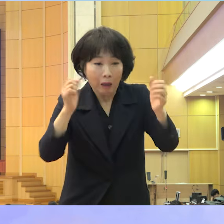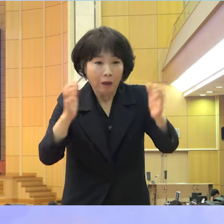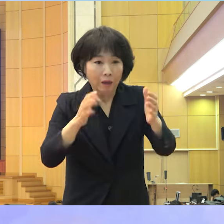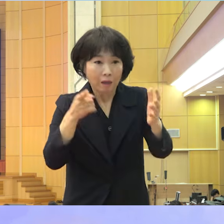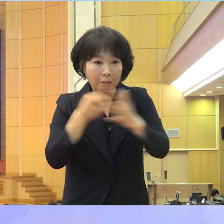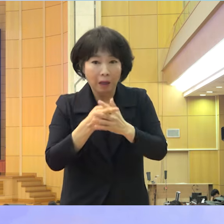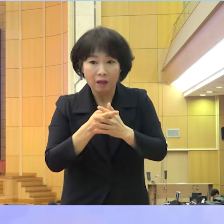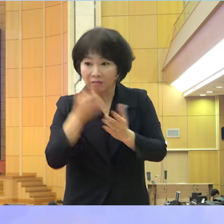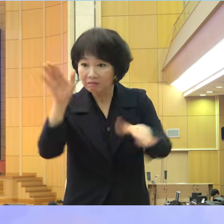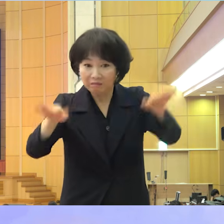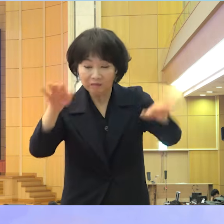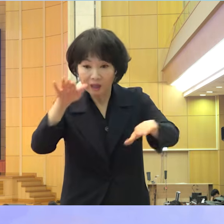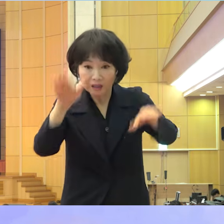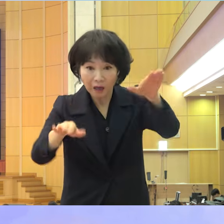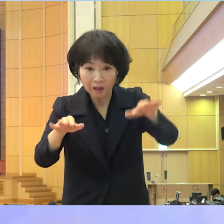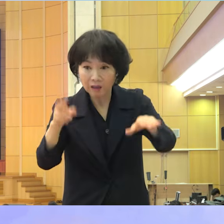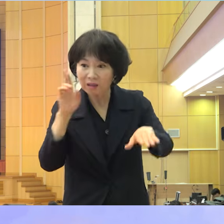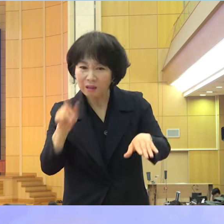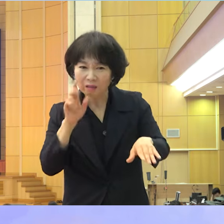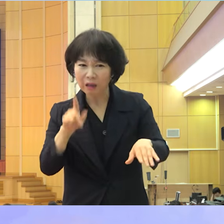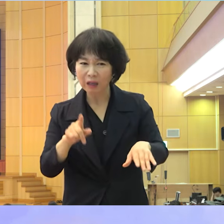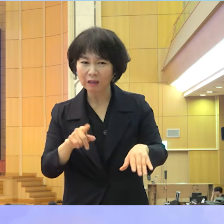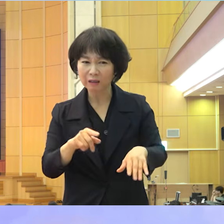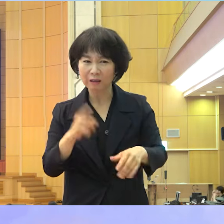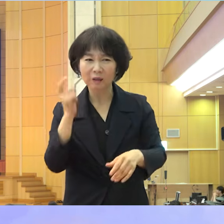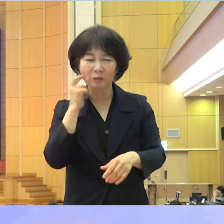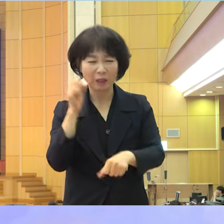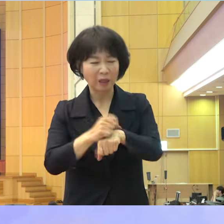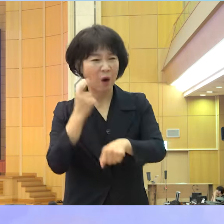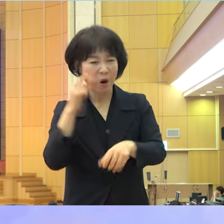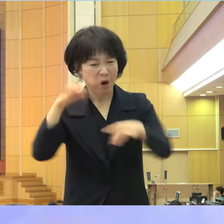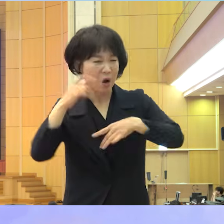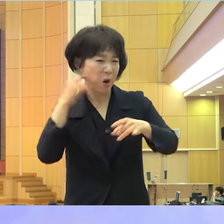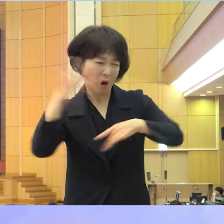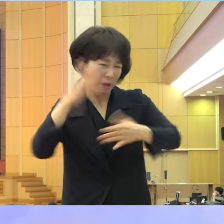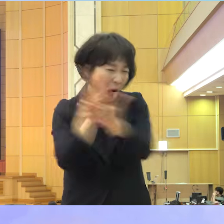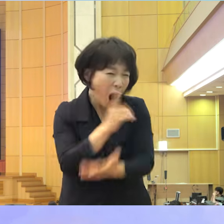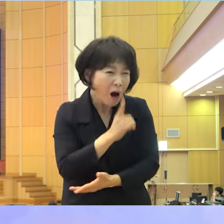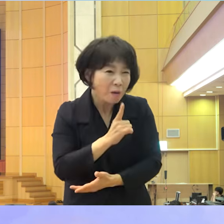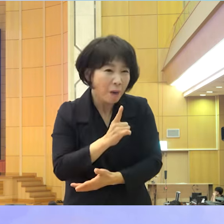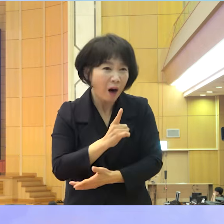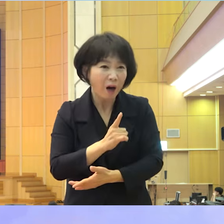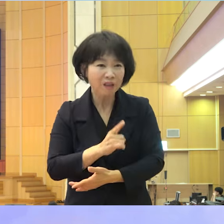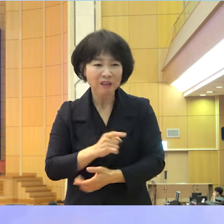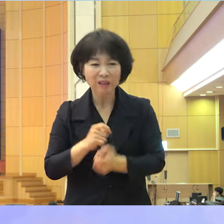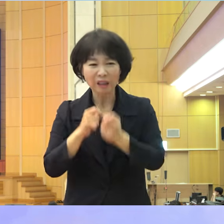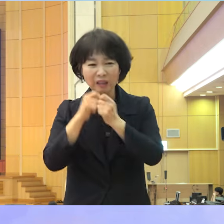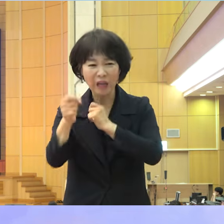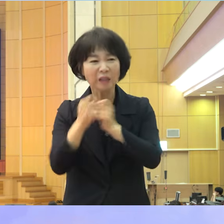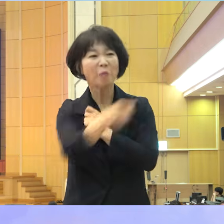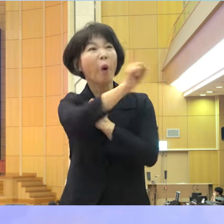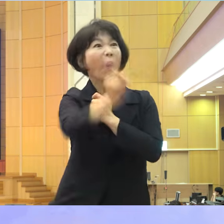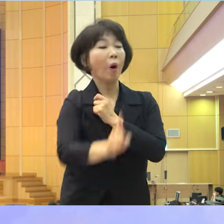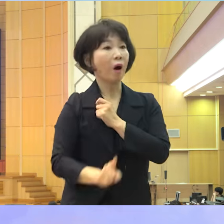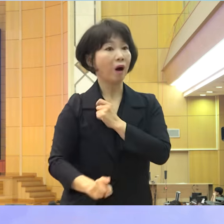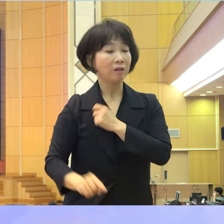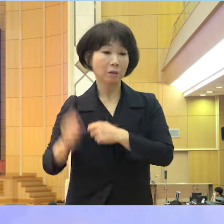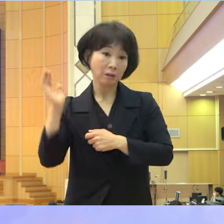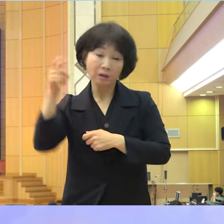농부 되고 그러지 않냐. 그건 막 틀리다. 왜 그러냐, 김영삼 대통령과